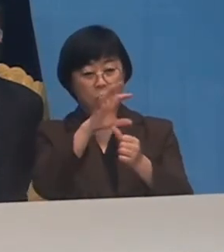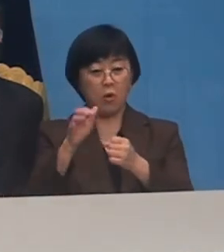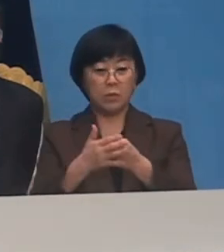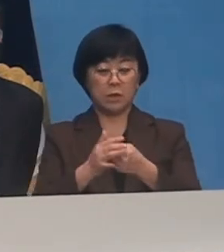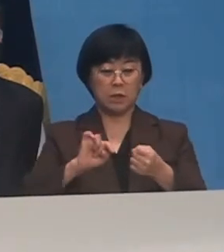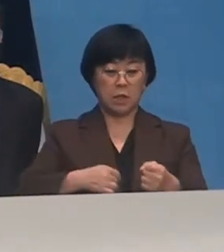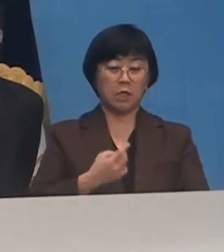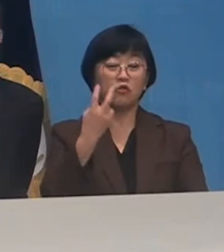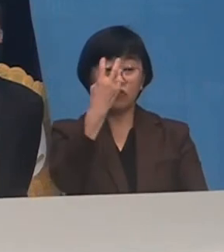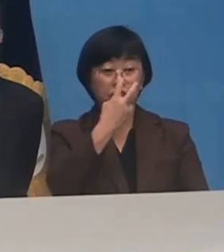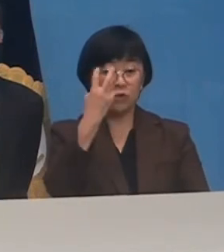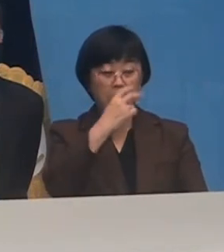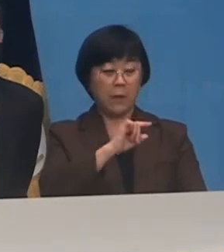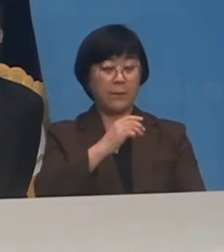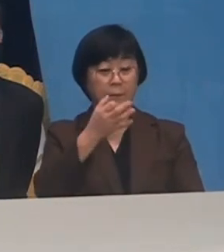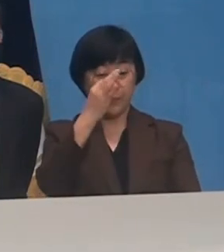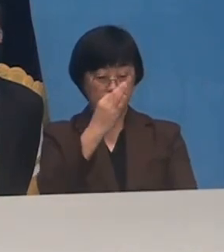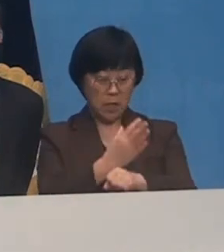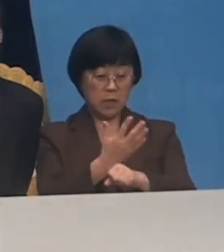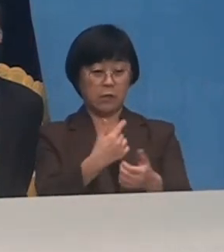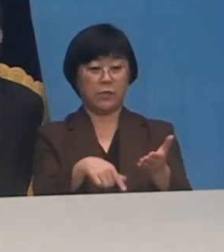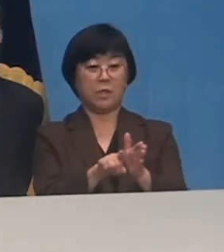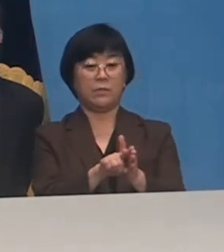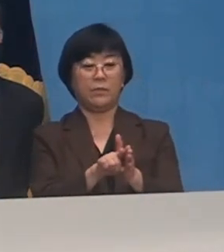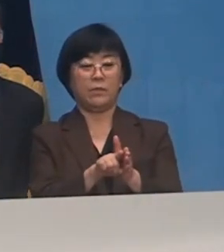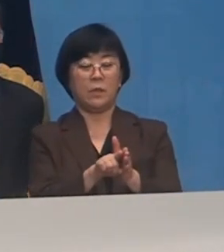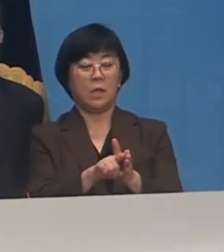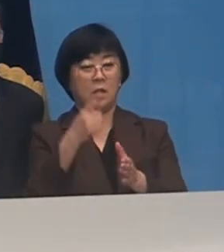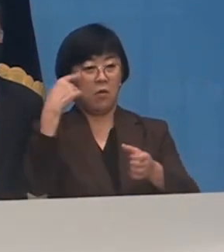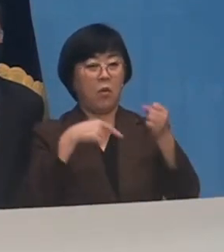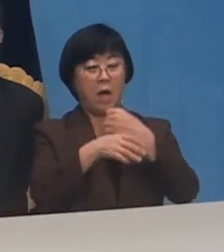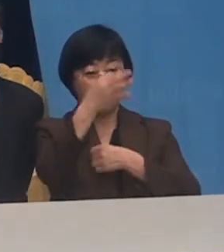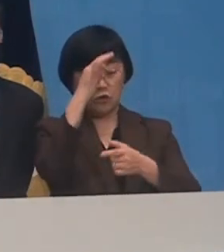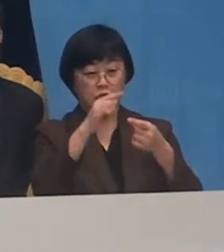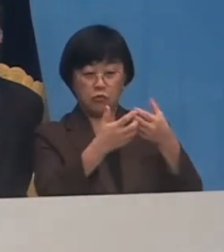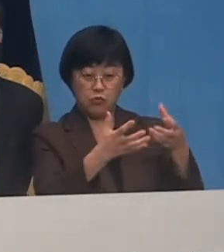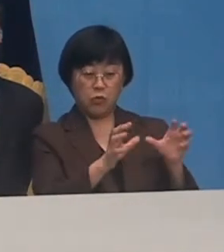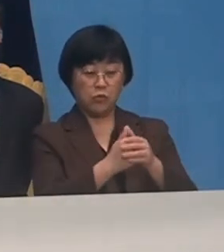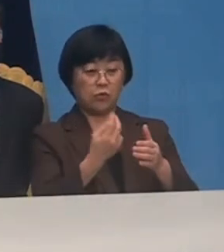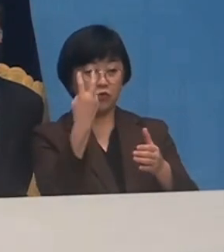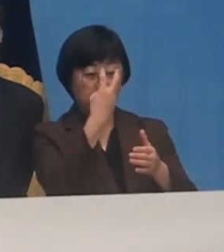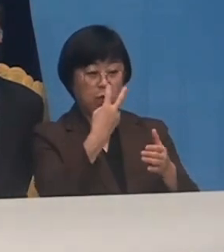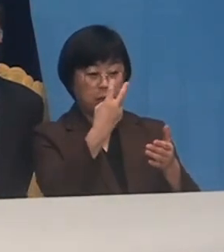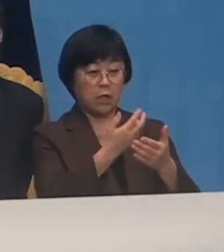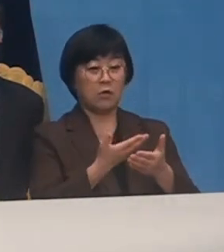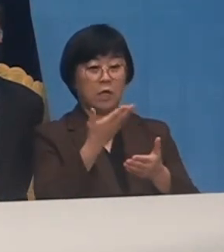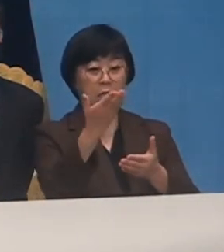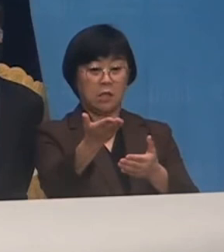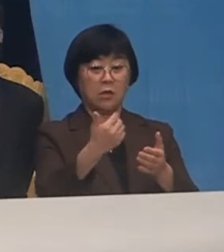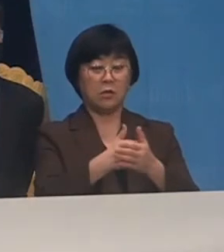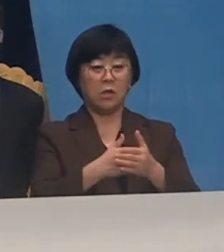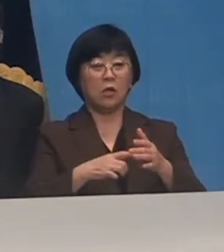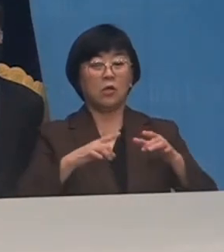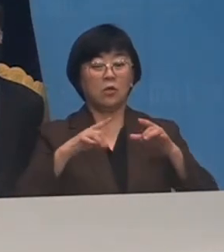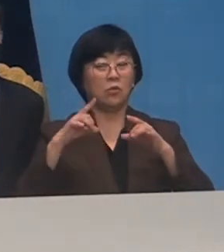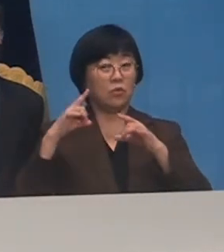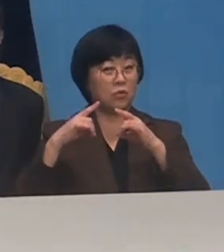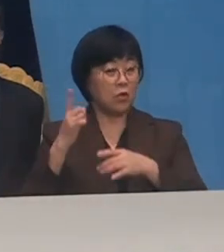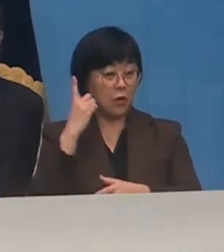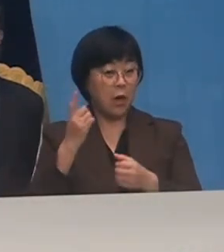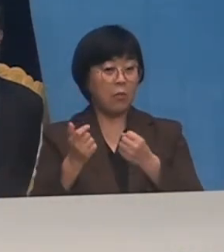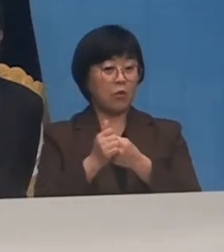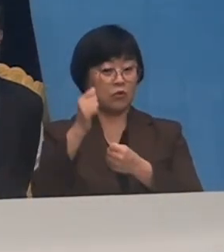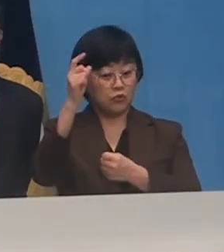수사 편의를 월등히 앞세우고 있는 상황이다. 과기정 펀드 자료에 따르면 수사기관 등에 제공하는 통신자료는